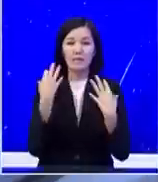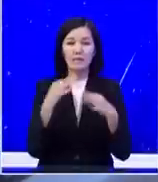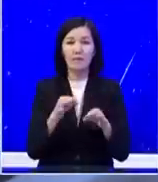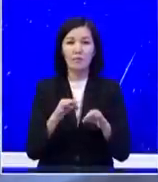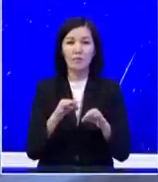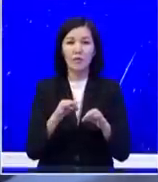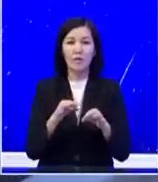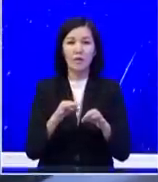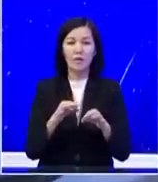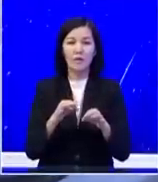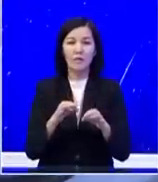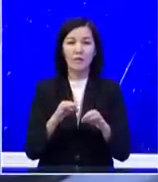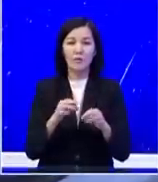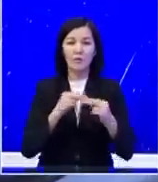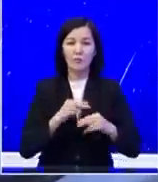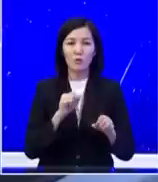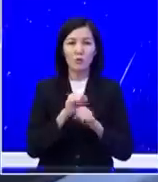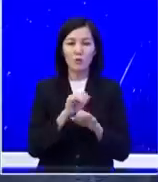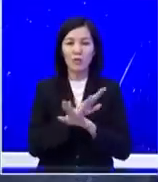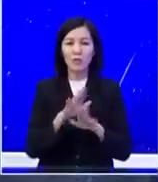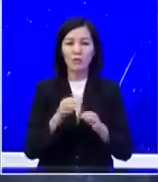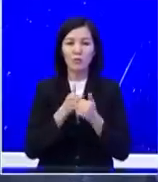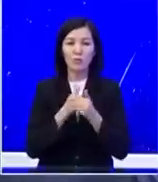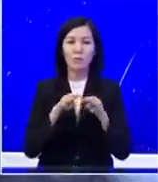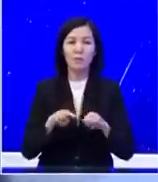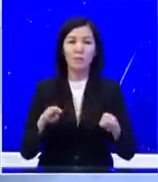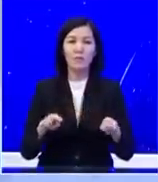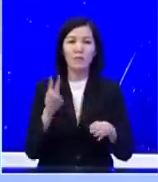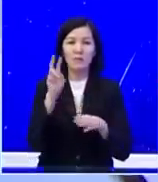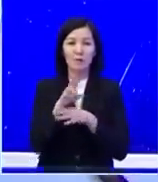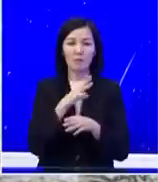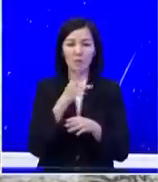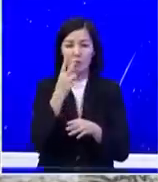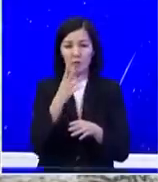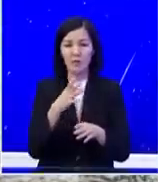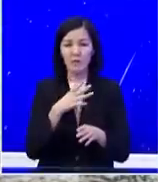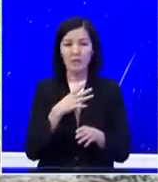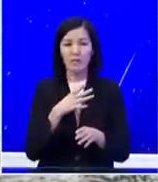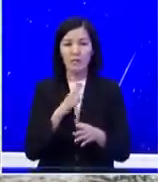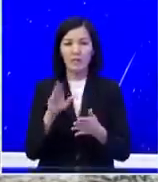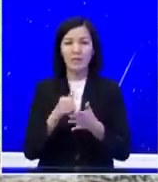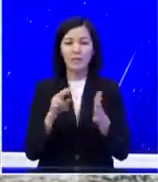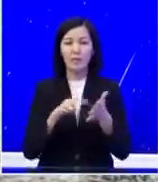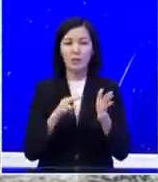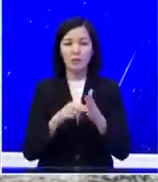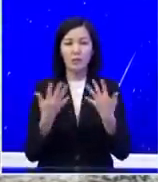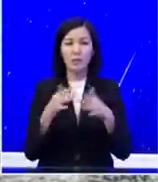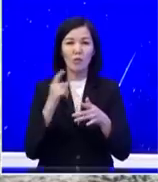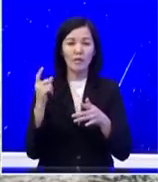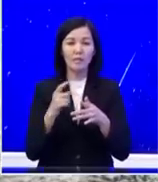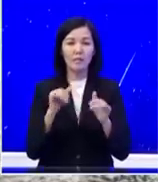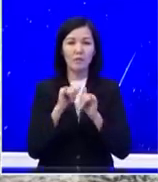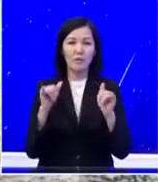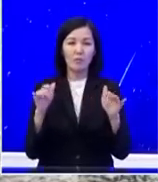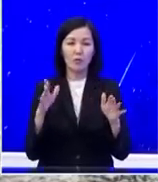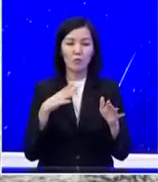ісін ілгерілеткен. Жаңашыл компания жұмысын премьер-министр арнайы барып көрді. Ең басты жоспар ол біздің ауыл шаруашылықты ары қарай